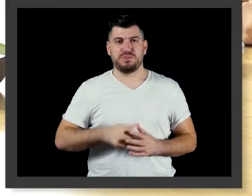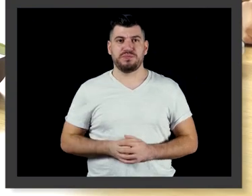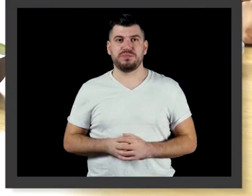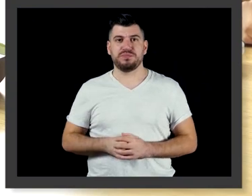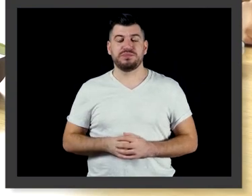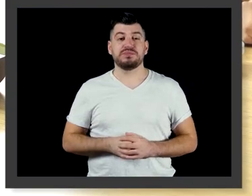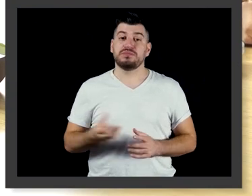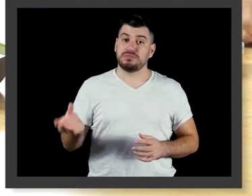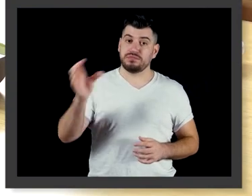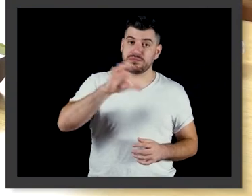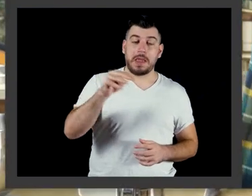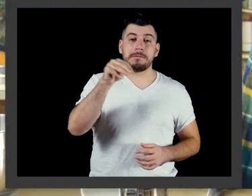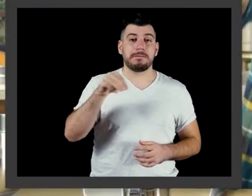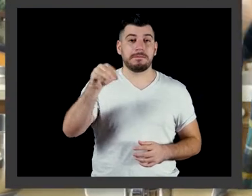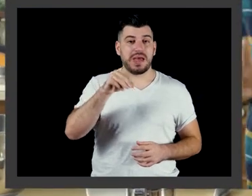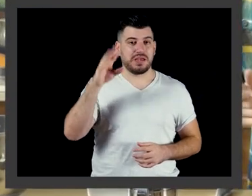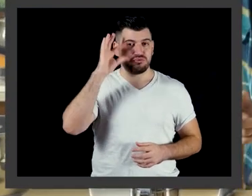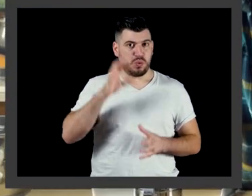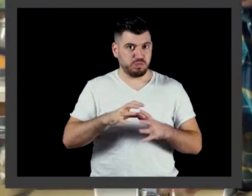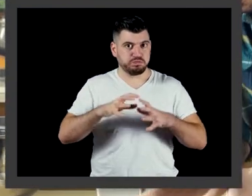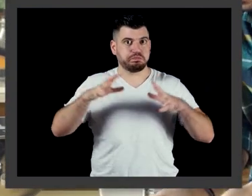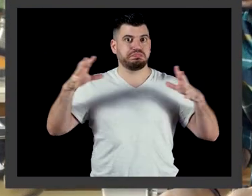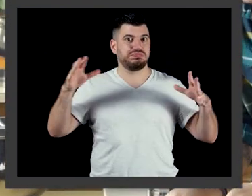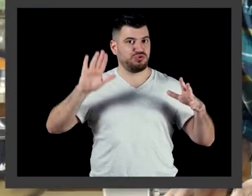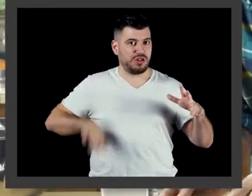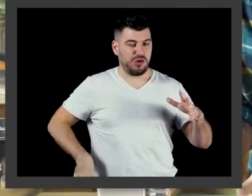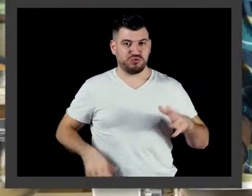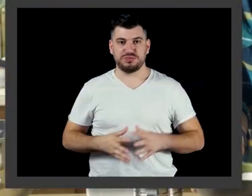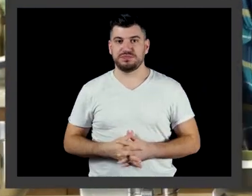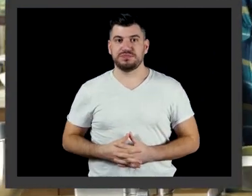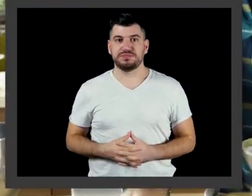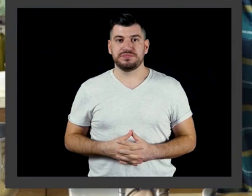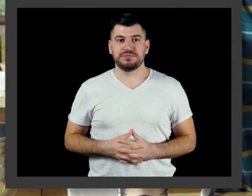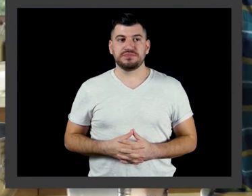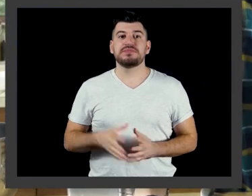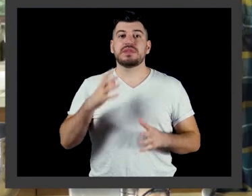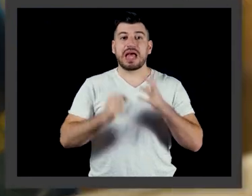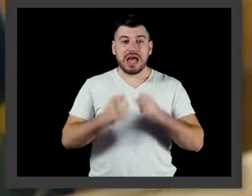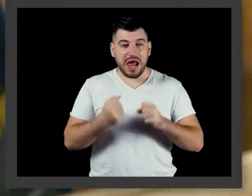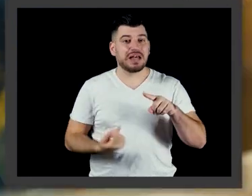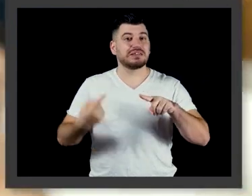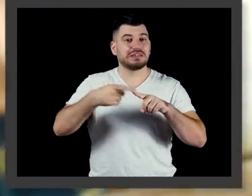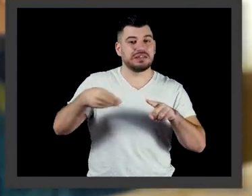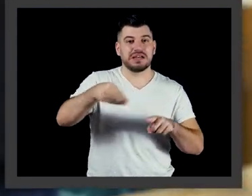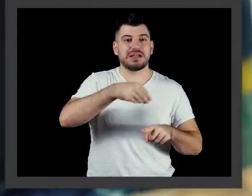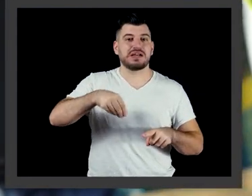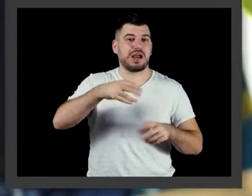μπέικιν, βάζω και λίγο μπέικιν πάουντερ για να φουσκώσει ακόμα περισσότερο, το γάλα και την κρέμα γάλακτος.